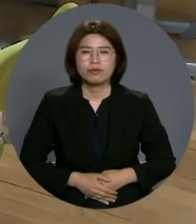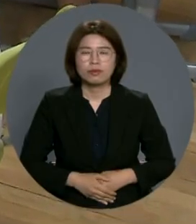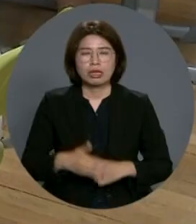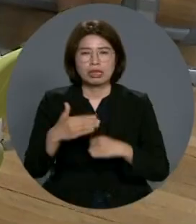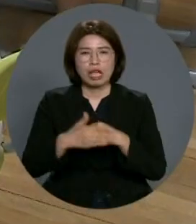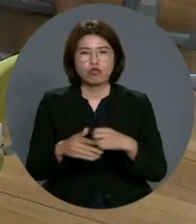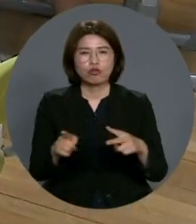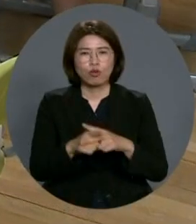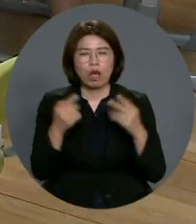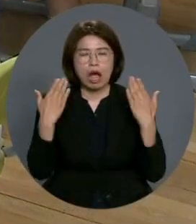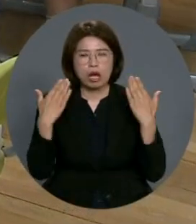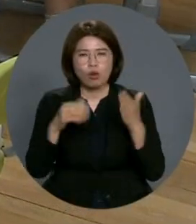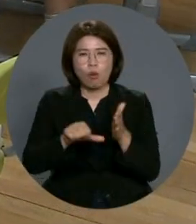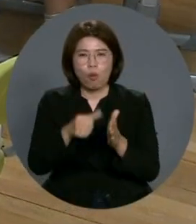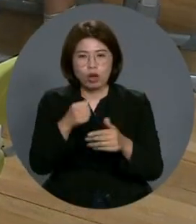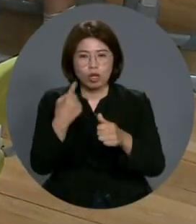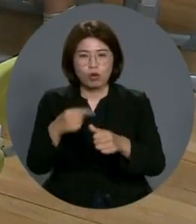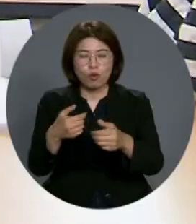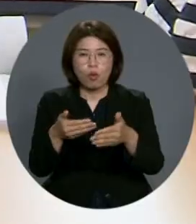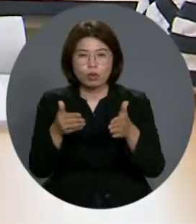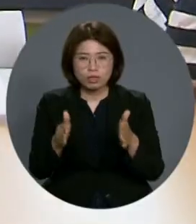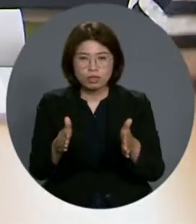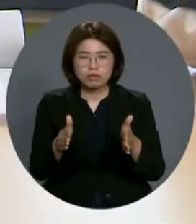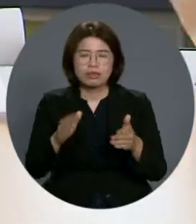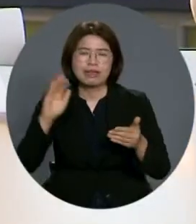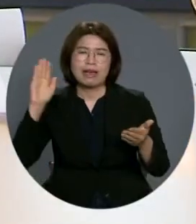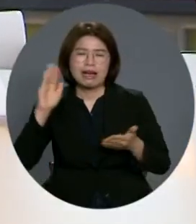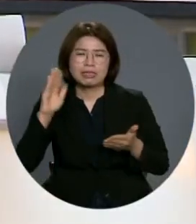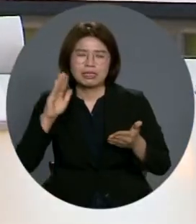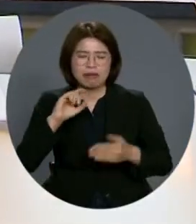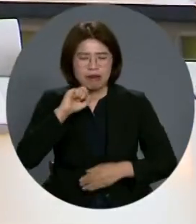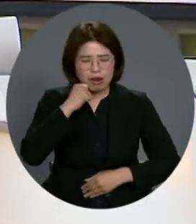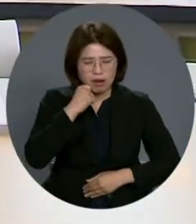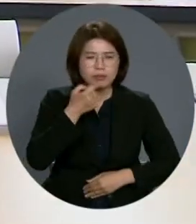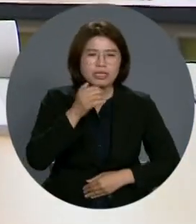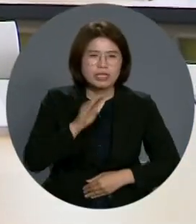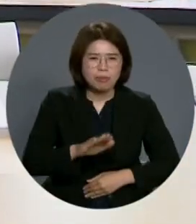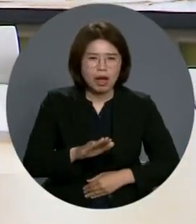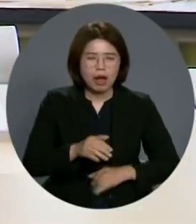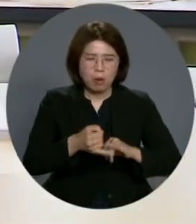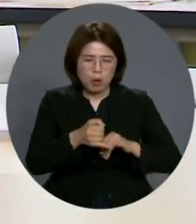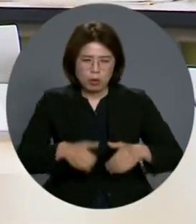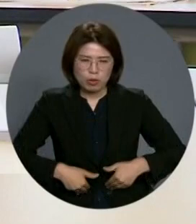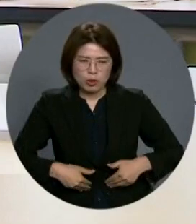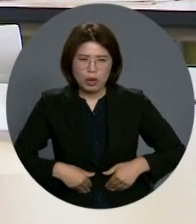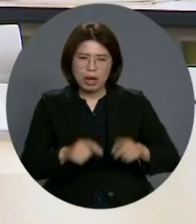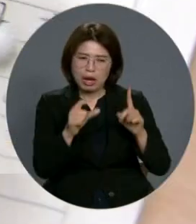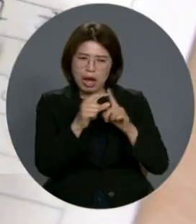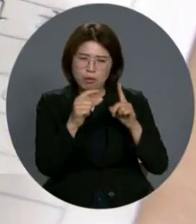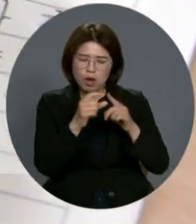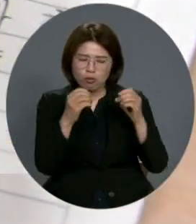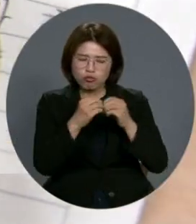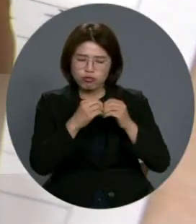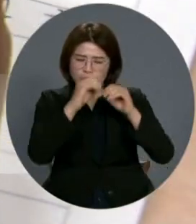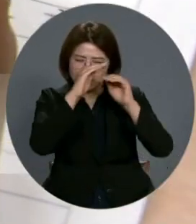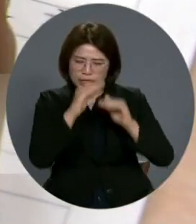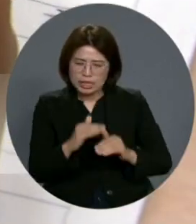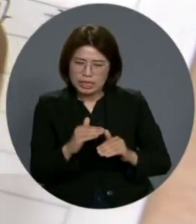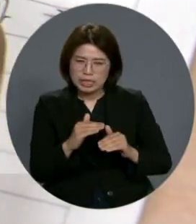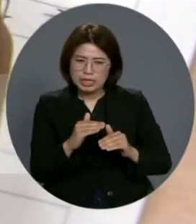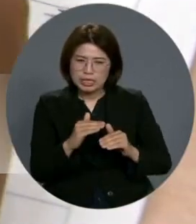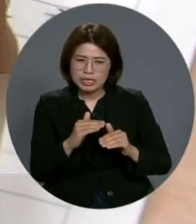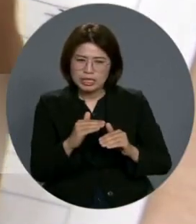대구의 한 초등학교 5학년 교실. 학생들이 어렵지만 알아야 할 필수 개념을 쉬운 뜻풀이와 문장 활용을